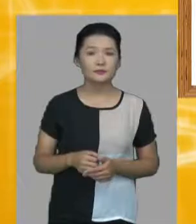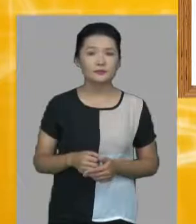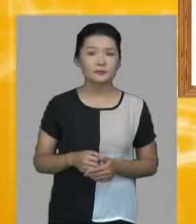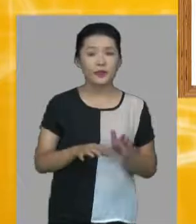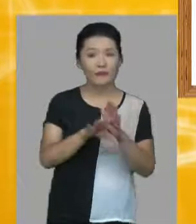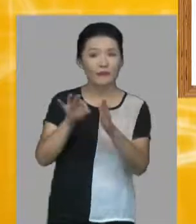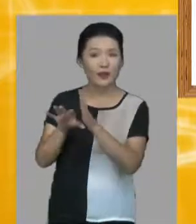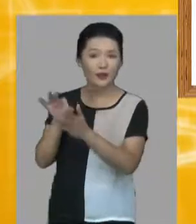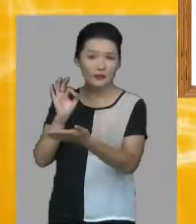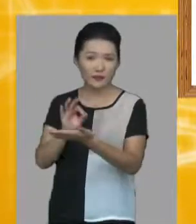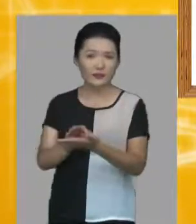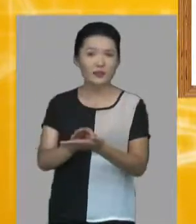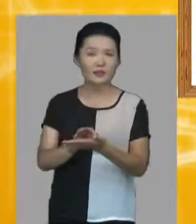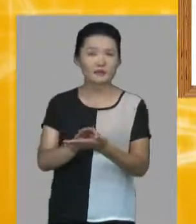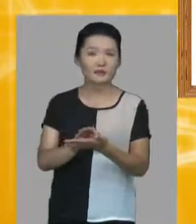Варианты ответов.